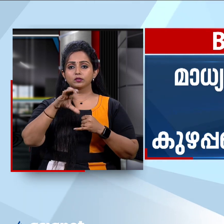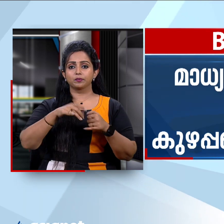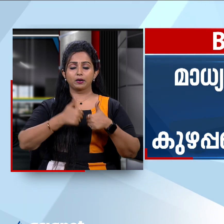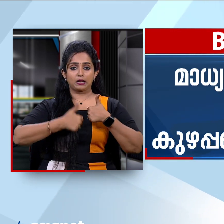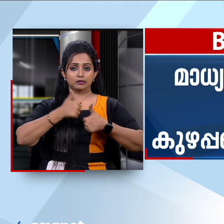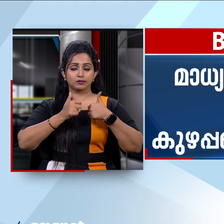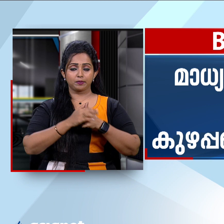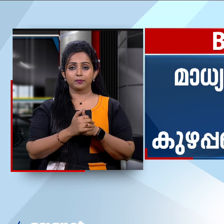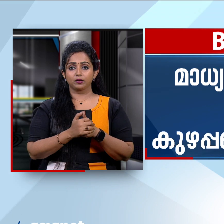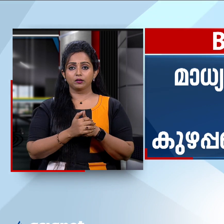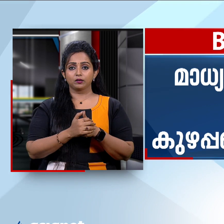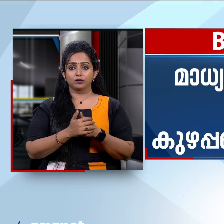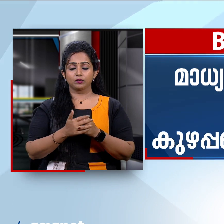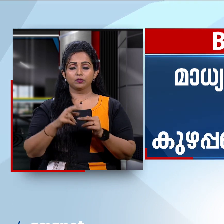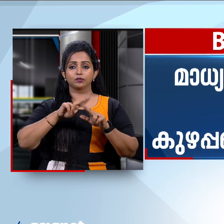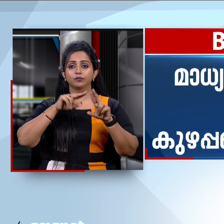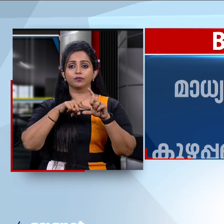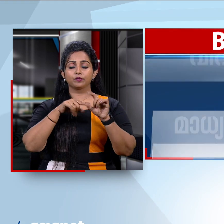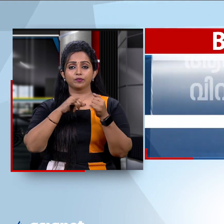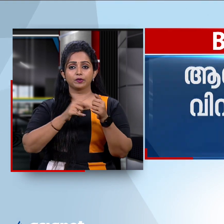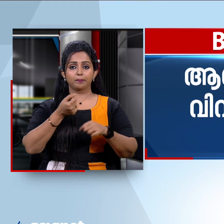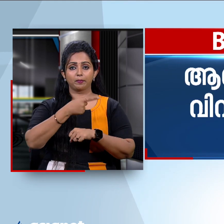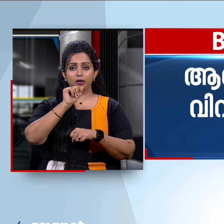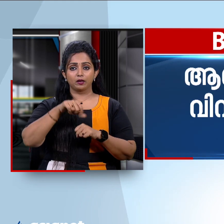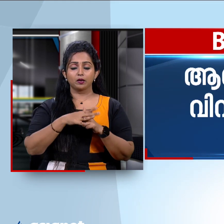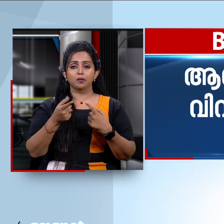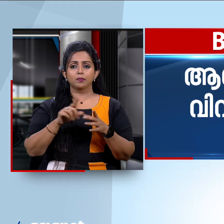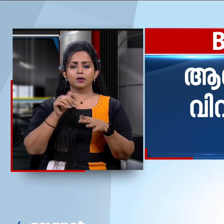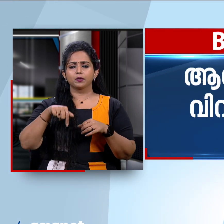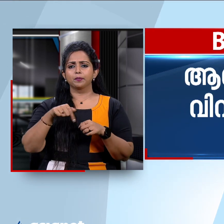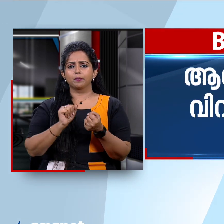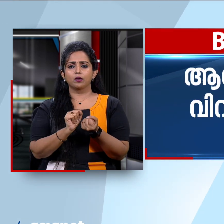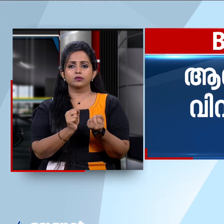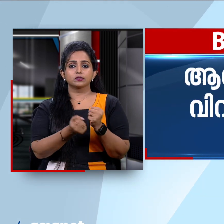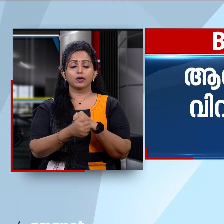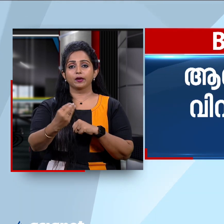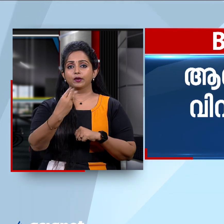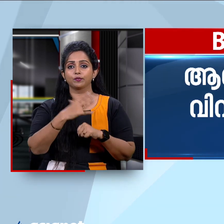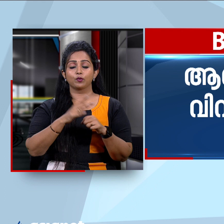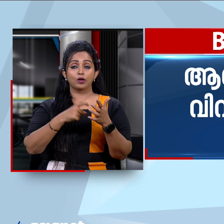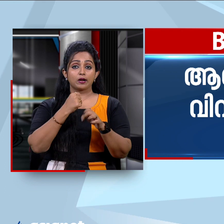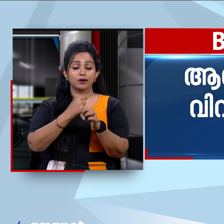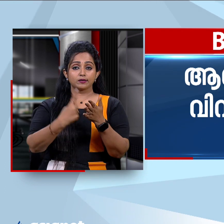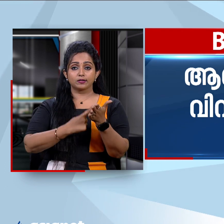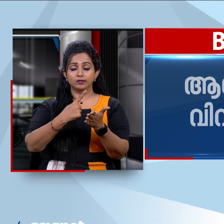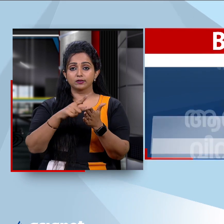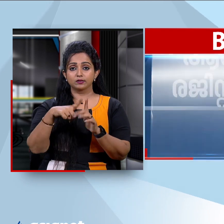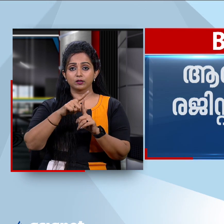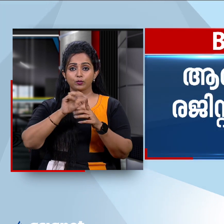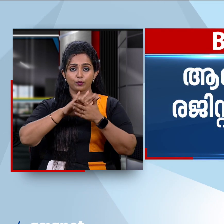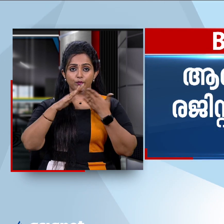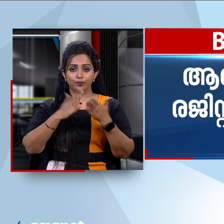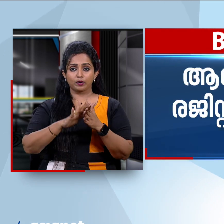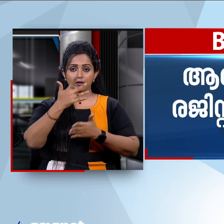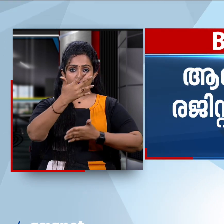പരീക്ഷയ്ക്കായി ഫീസ് അടച്ചിരുന്നു, രജിസ്റ്റർ ചെയ്തിരുന്നു എന്നാണ്. പക്ഷെ ഇപ്പോൾ അതിലൊരു തിരുത്തൽ വരുത്തിയിരിക്കുകയാണ്. രജിസ്റ്റർ ചെയ്തവരുടെ പേരുള്ളവരുടെ പട്ടികയിൽ